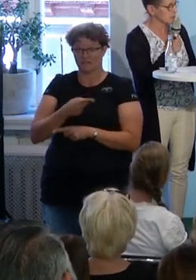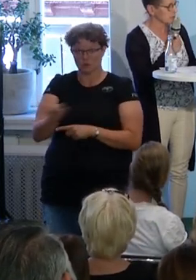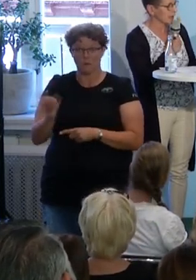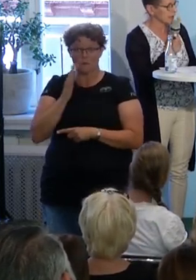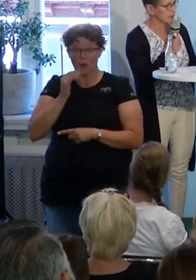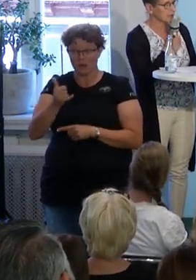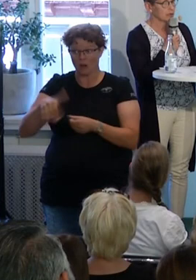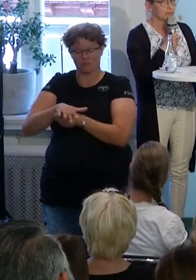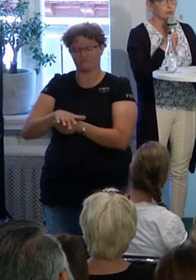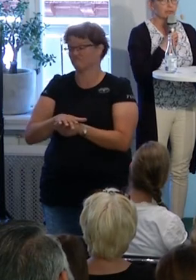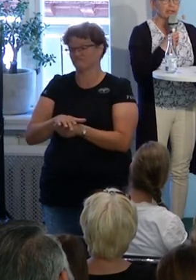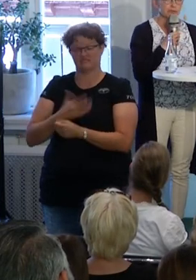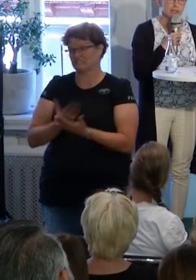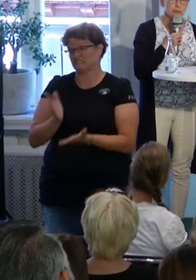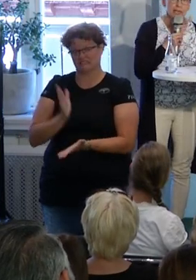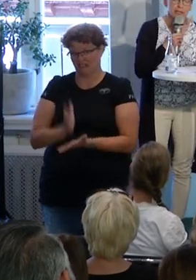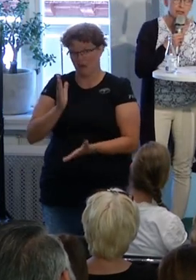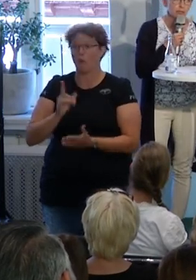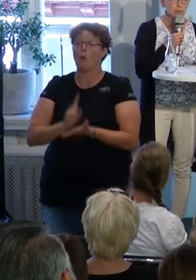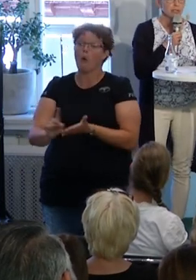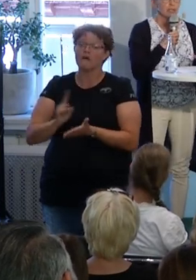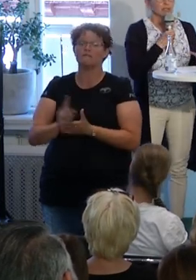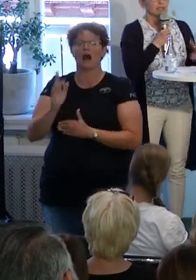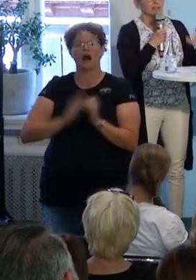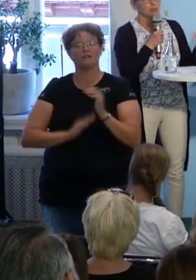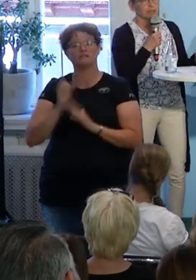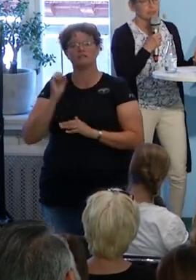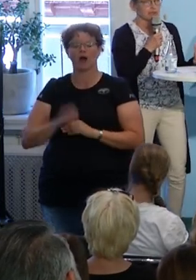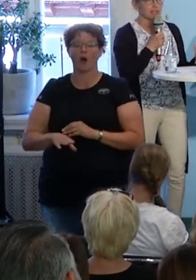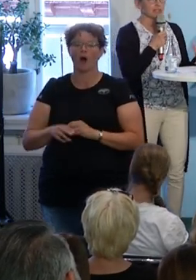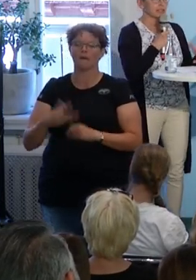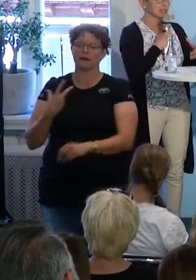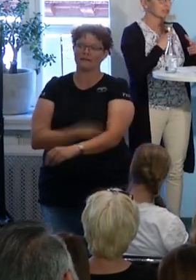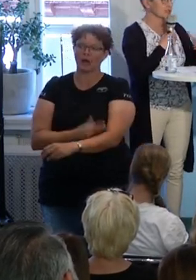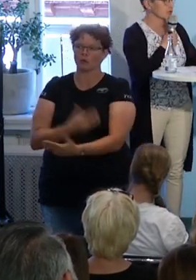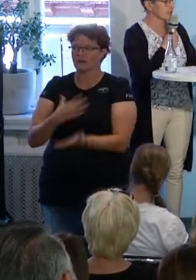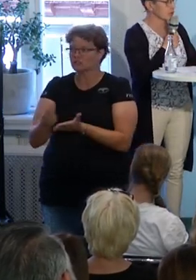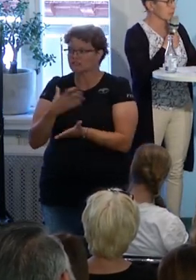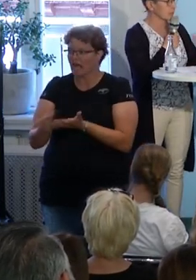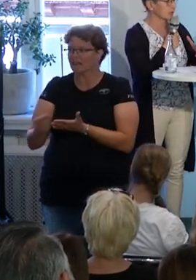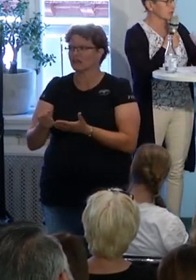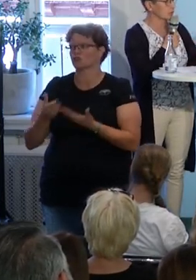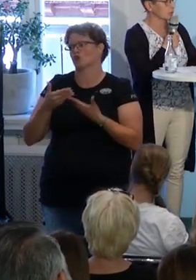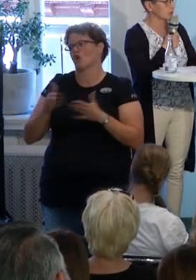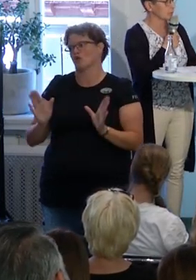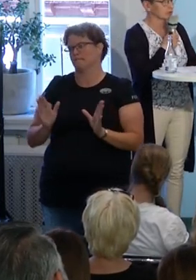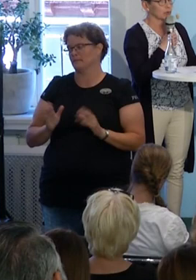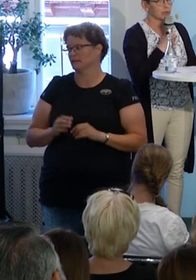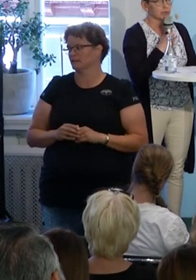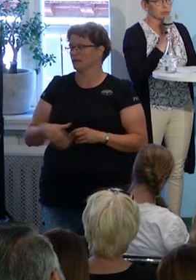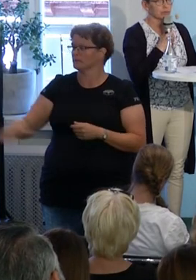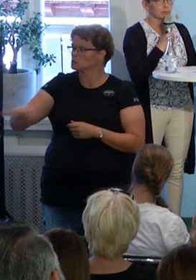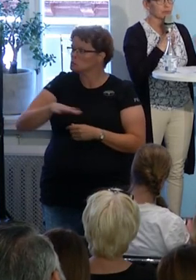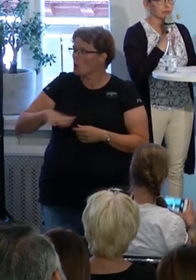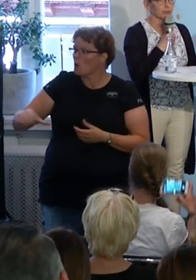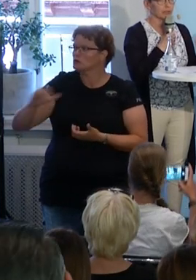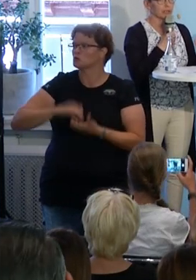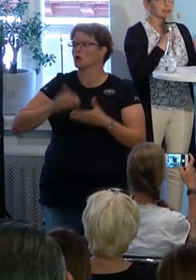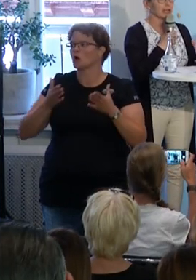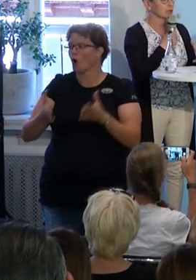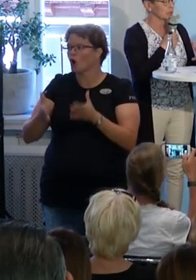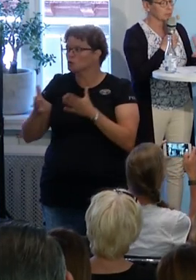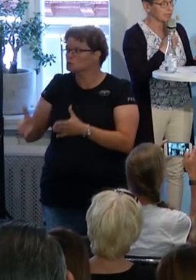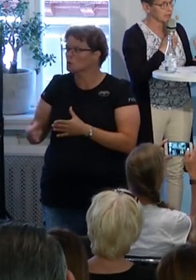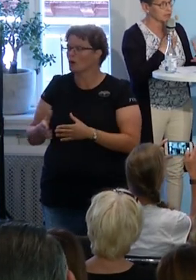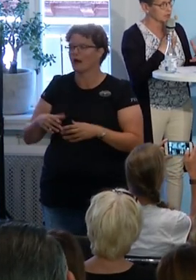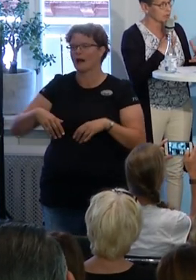som bor där. Och påfallande ofta så händer det om narkotikaförsäljning som sker öppet på torg och på gator. Det